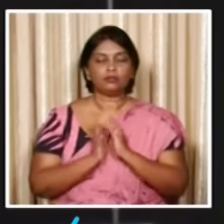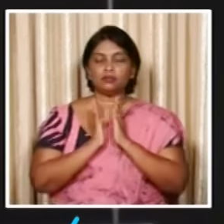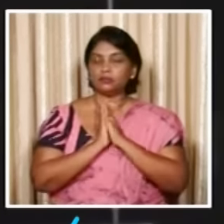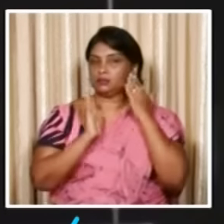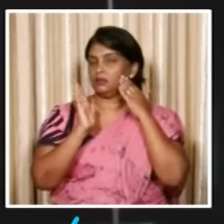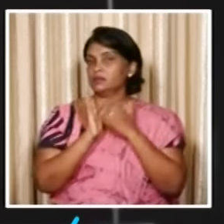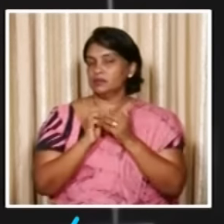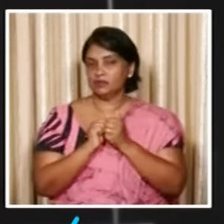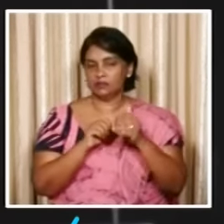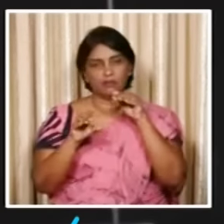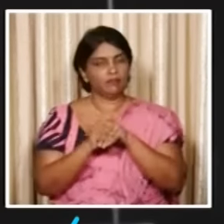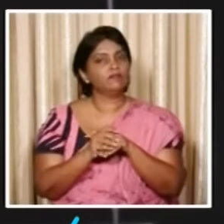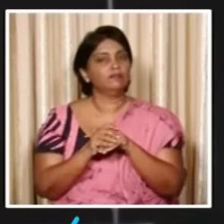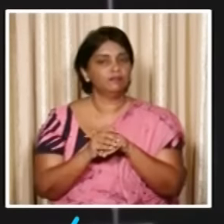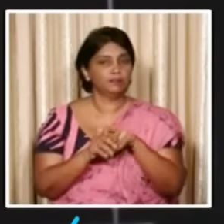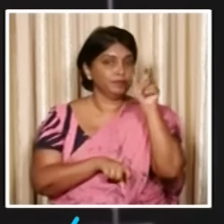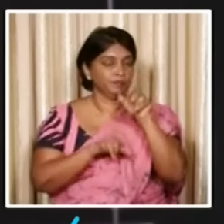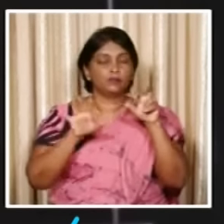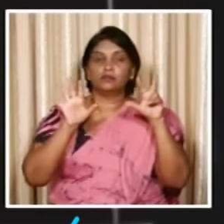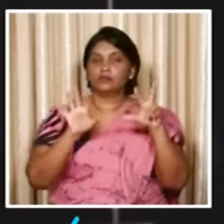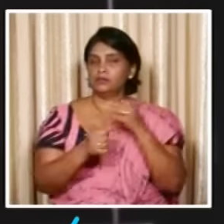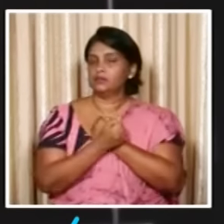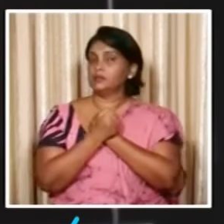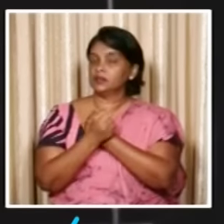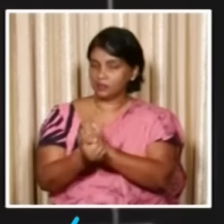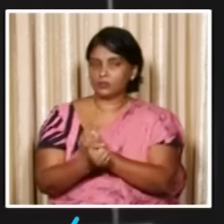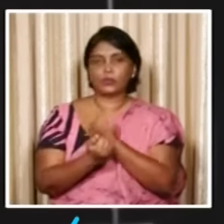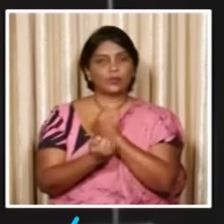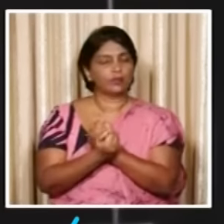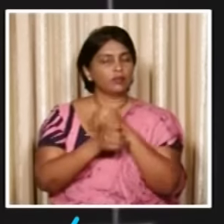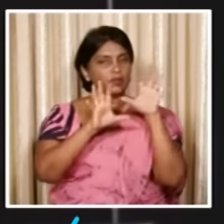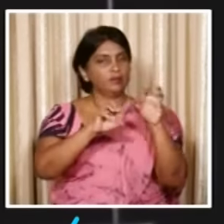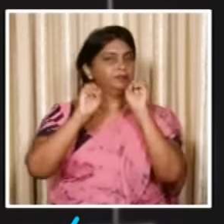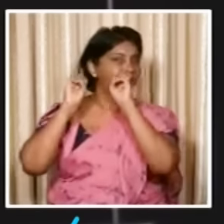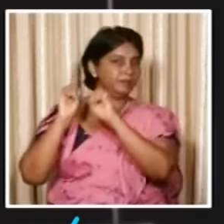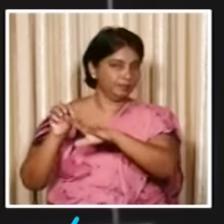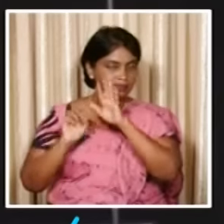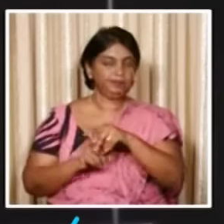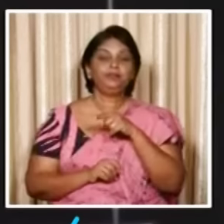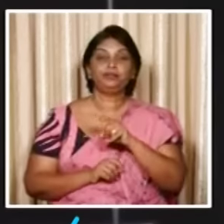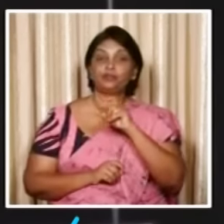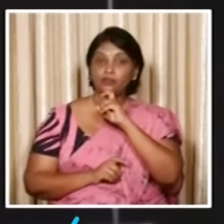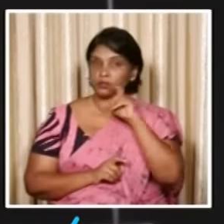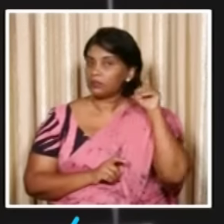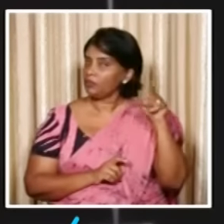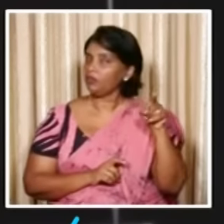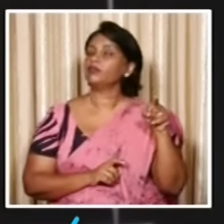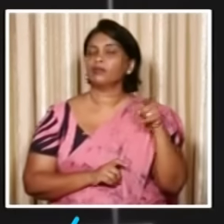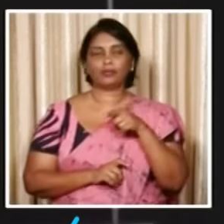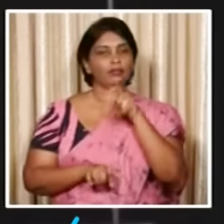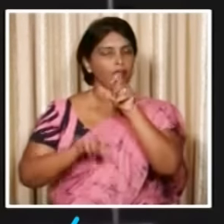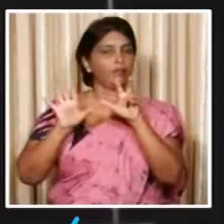கைது செய்து இன்று வரை நேற்றைய தினம் அவர்கள் விடுதலை செய்யப்பட்டிருக்கிறார்கள். வவுனியா போலீஸ் நிலையத்தில் தடுத்து வைத்துள்ளனர். தம்பிராசா